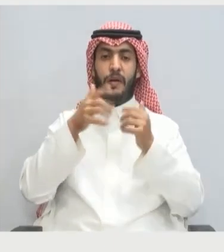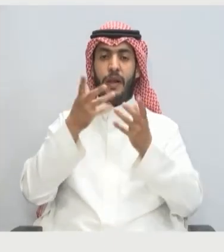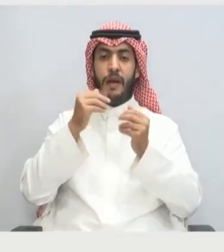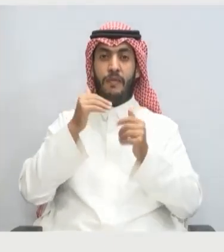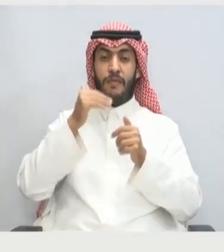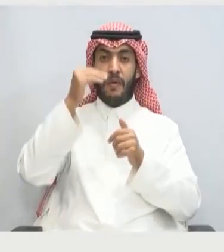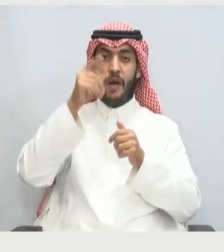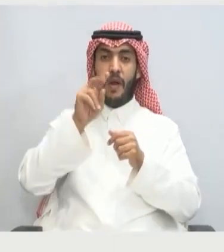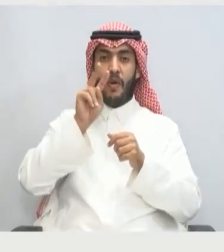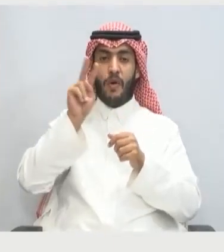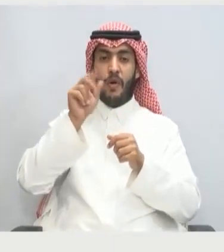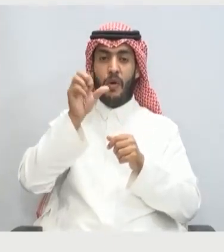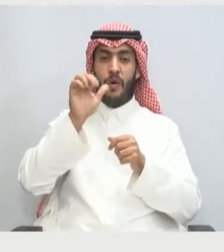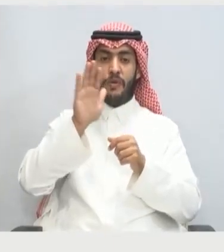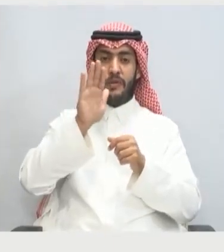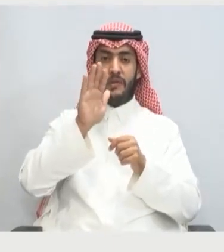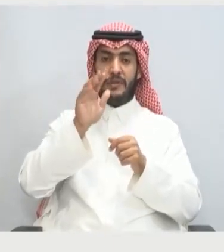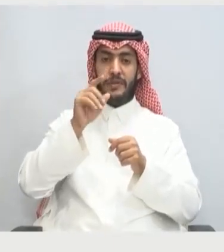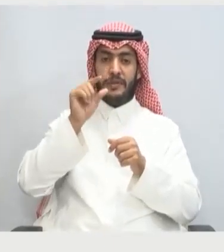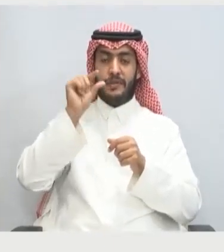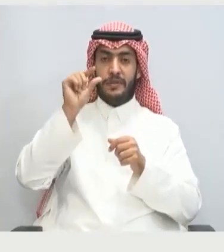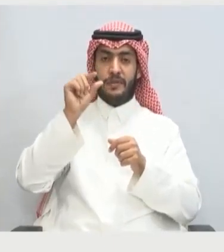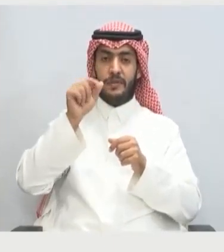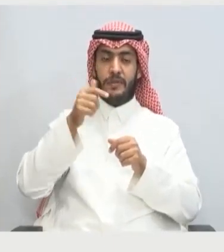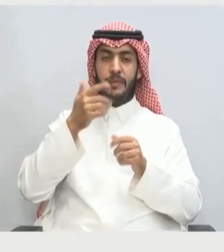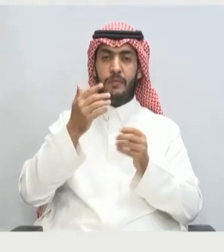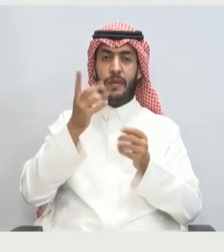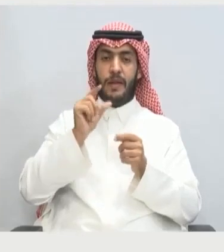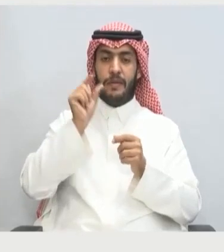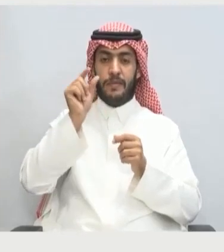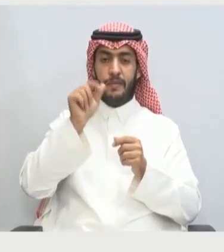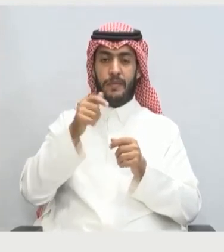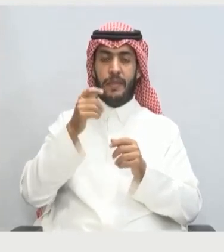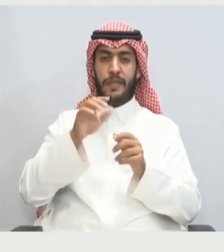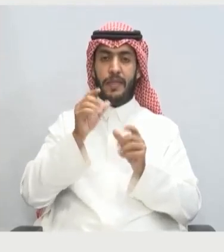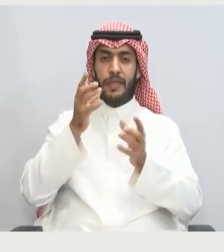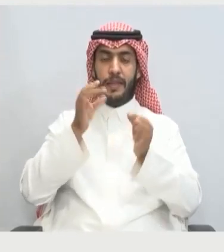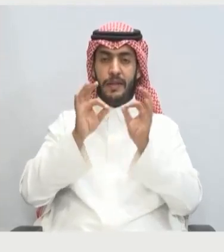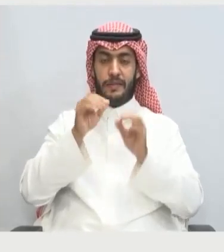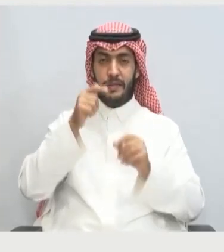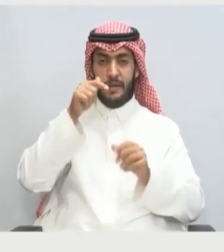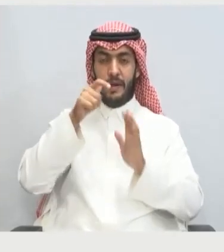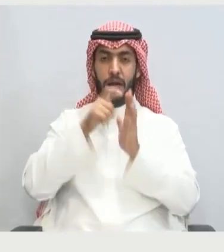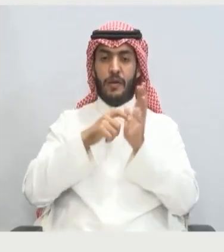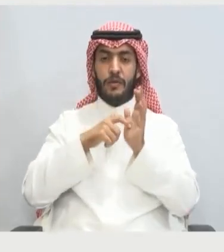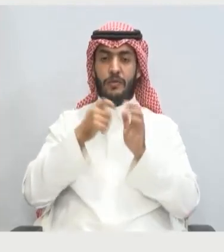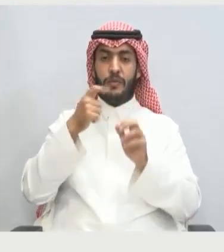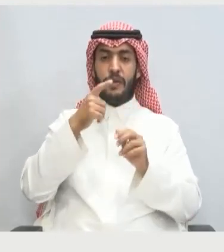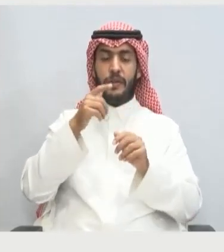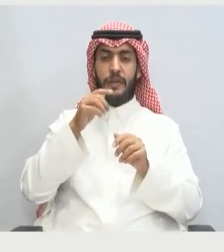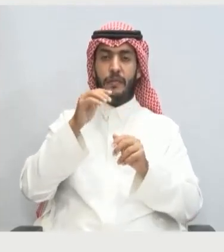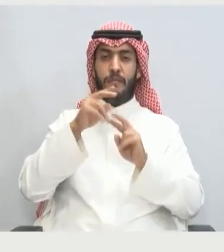العلوي او الاسس الموجوده في الماده المتفاعله تكون مرفوعه في التركيز كذلك قوانين سرعه التفاعل